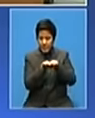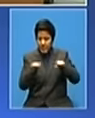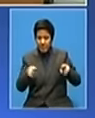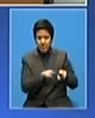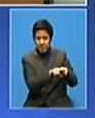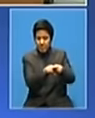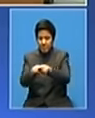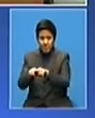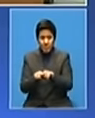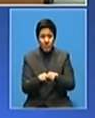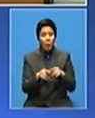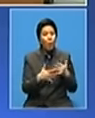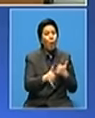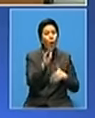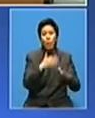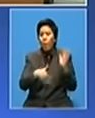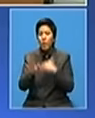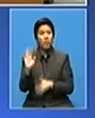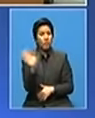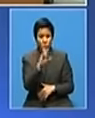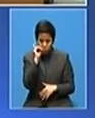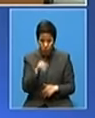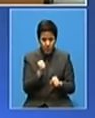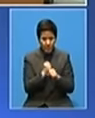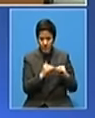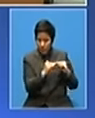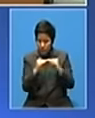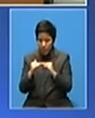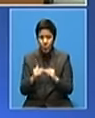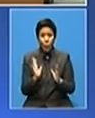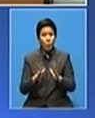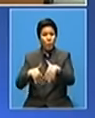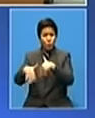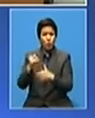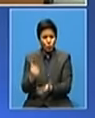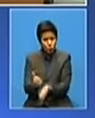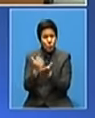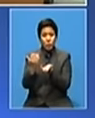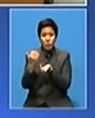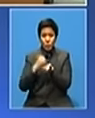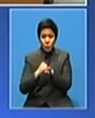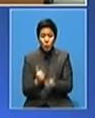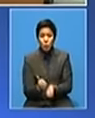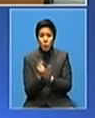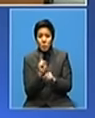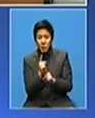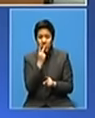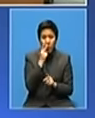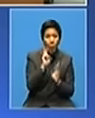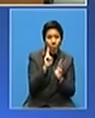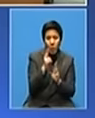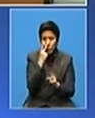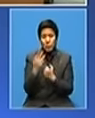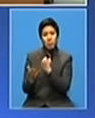ะให้ความเป็นธรรมไม่ปล่อยปละละเลยประชาชนก็ช่วยให้ความร่วมมือด้วยนะครับเป็นผู้เฝ้าระวัง